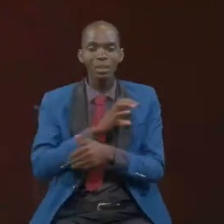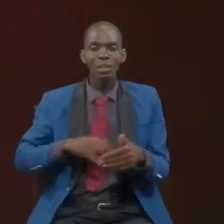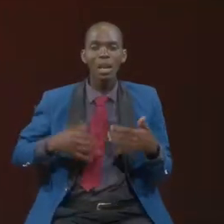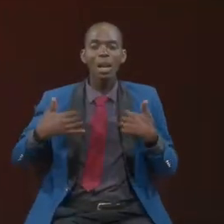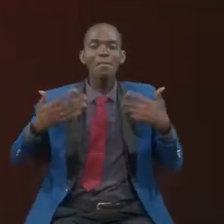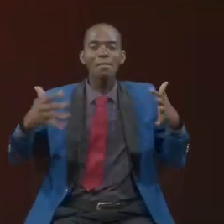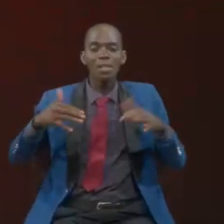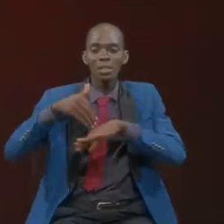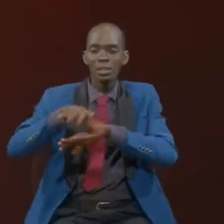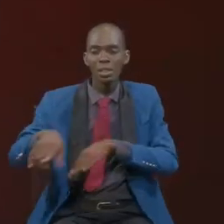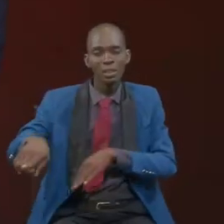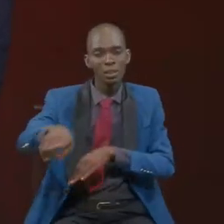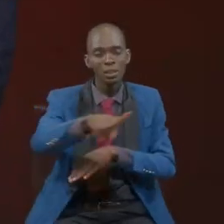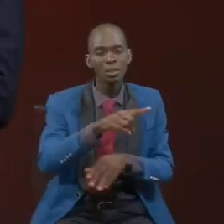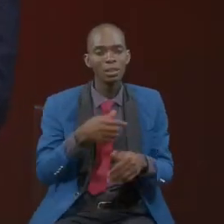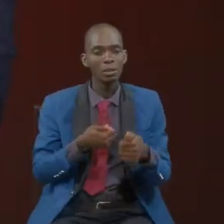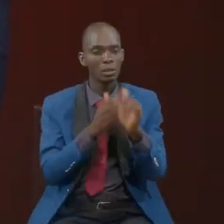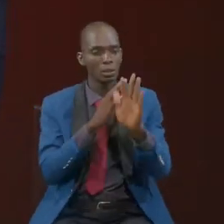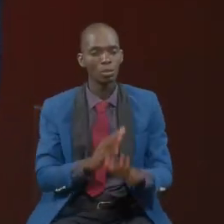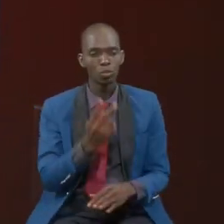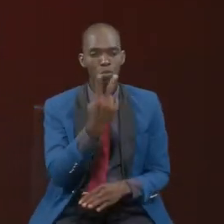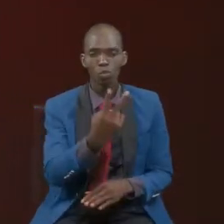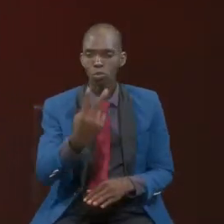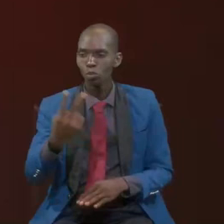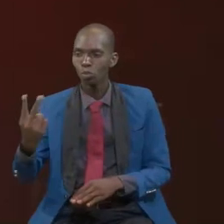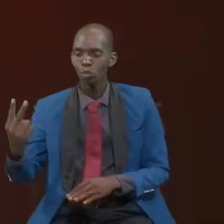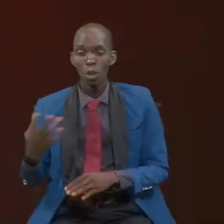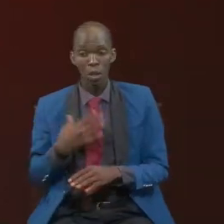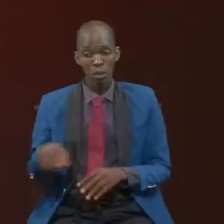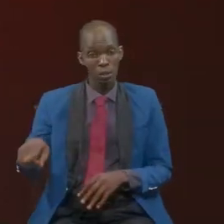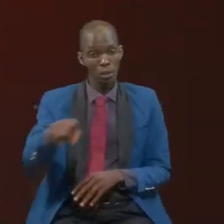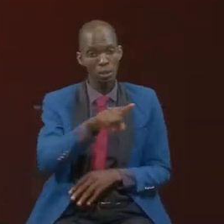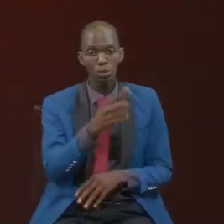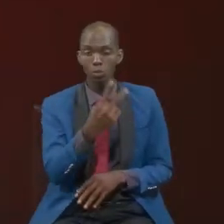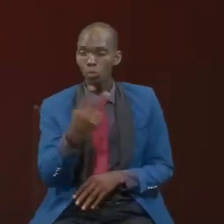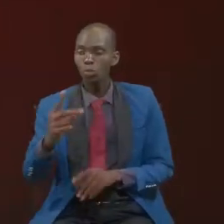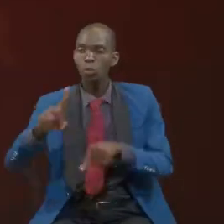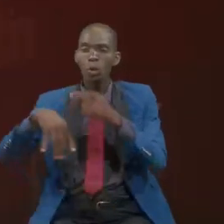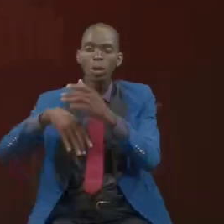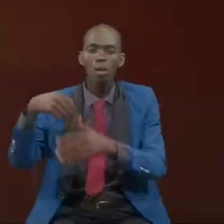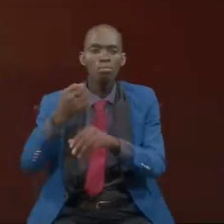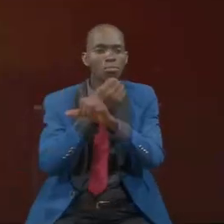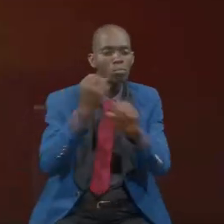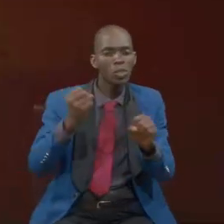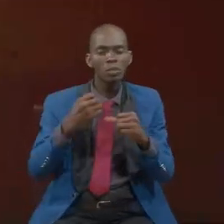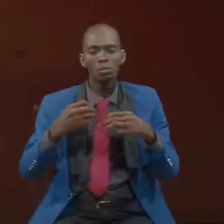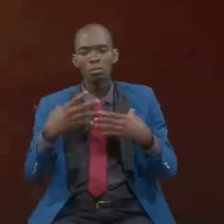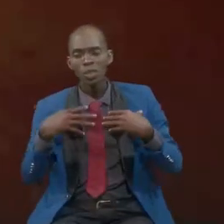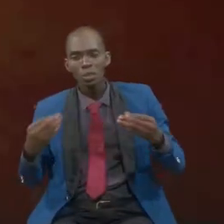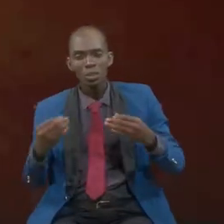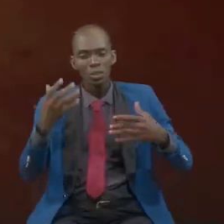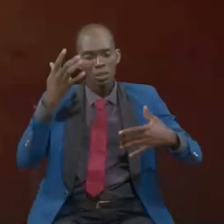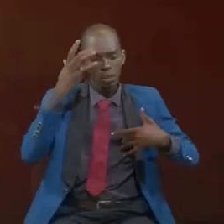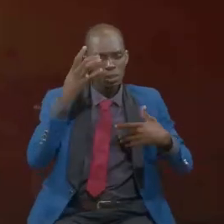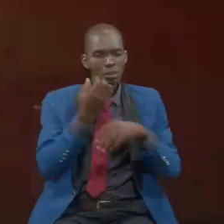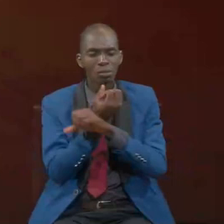gens étaient sortis deux à deux et ils ont chassé des démons ils ont guéri des malade cependant